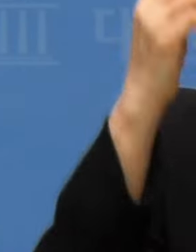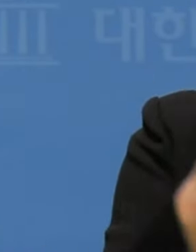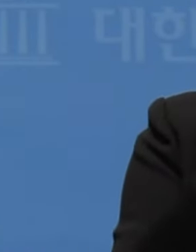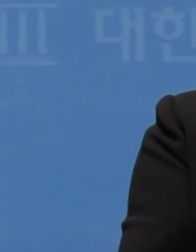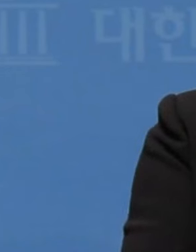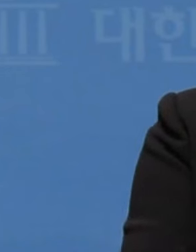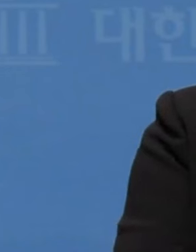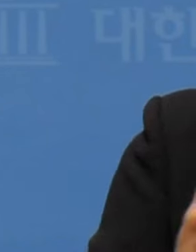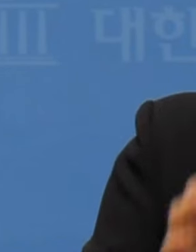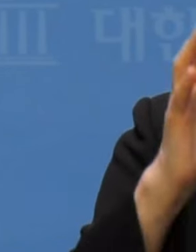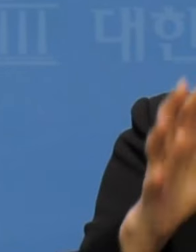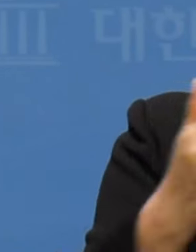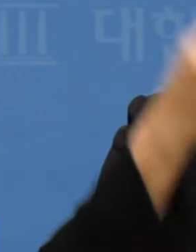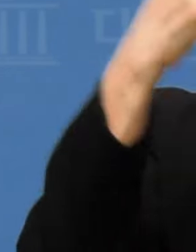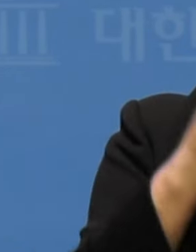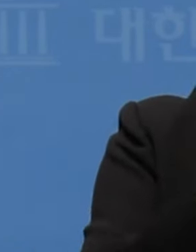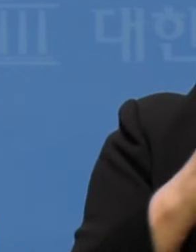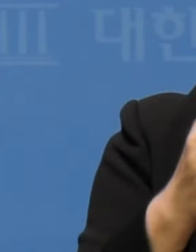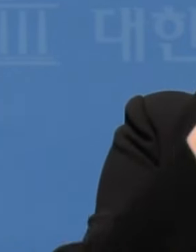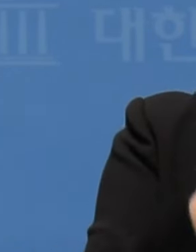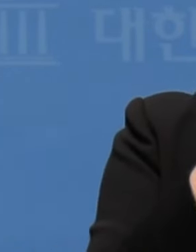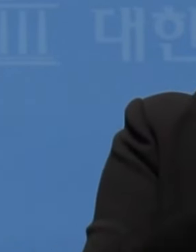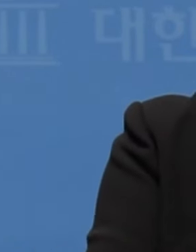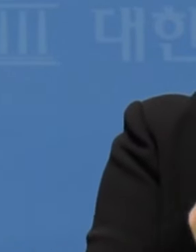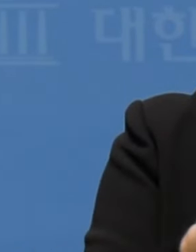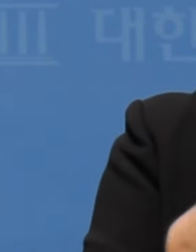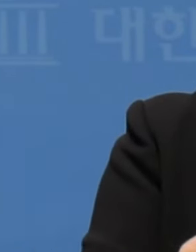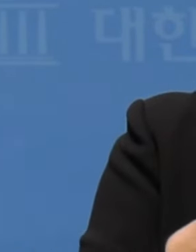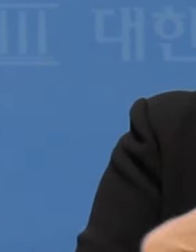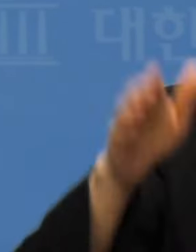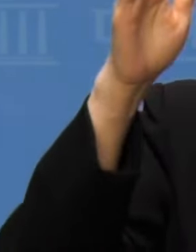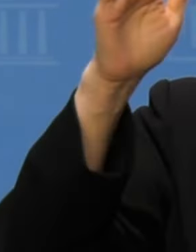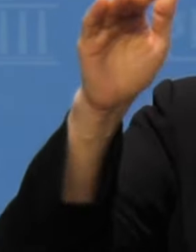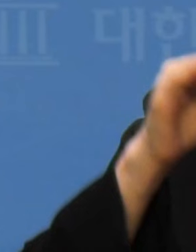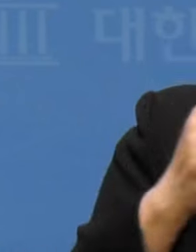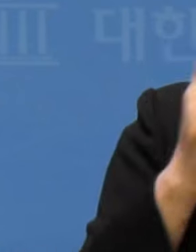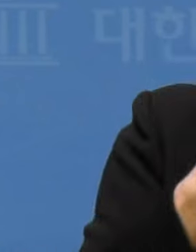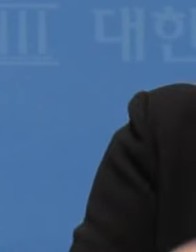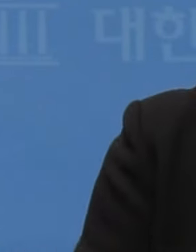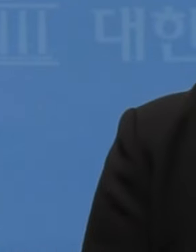만나 국제 감각이 있는 리더의 중요성에 대해 사사를 받고 왔습니다.